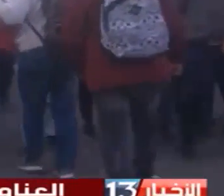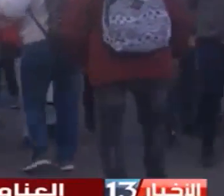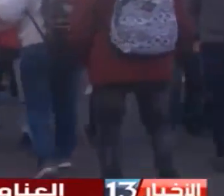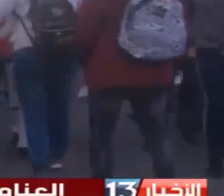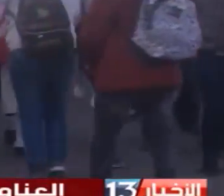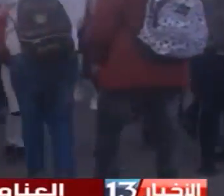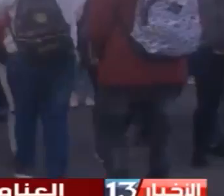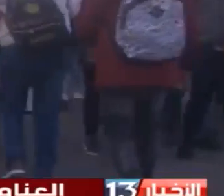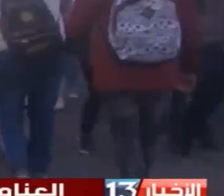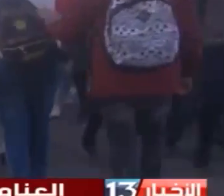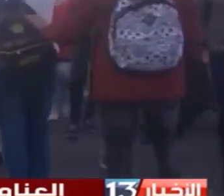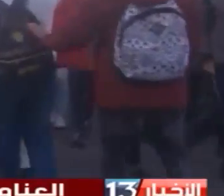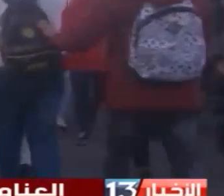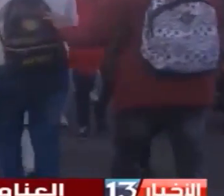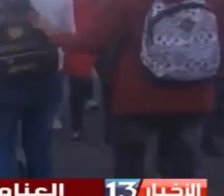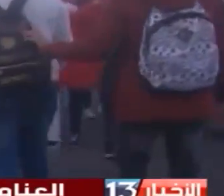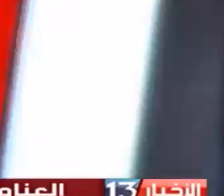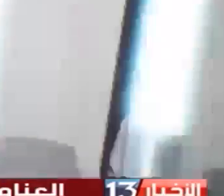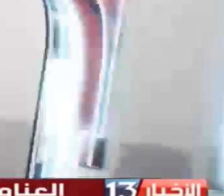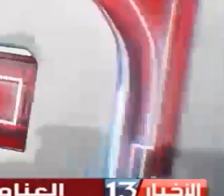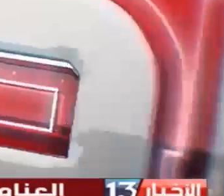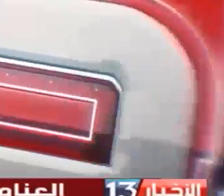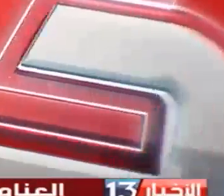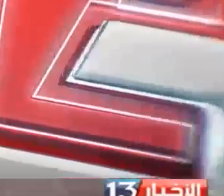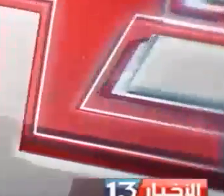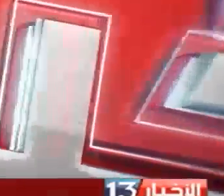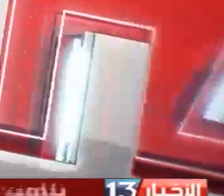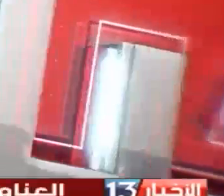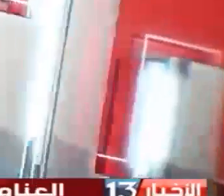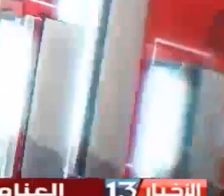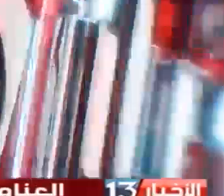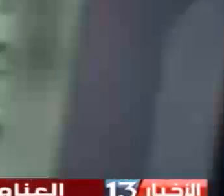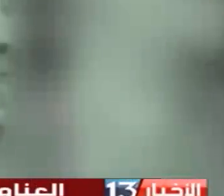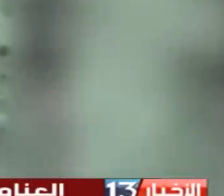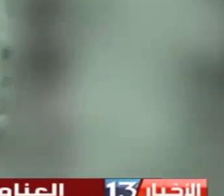خلفية الخلاف بين وزارة التربية وجامعة التعليم الثانوي.